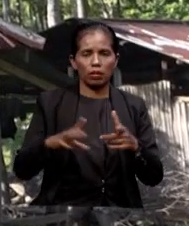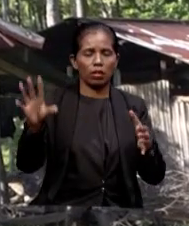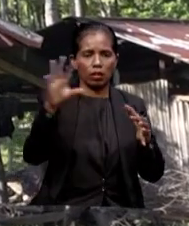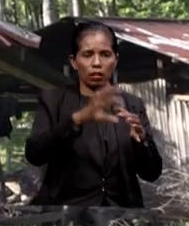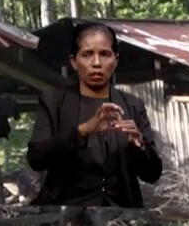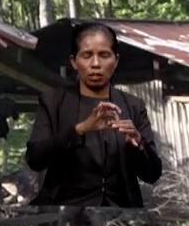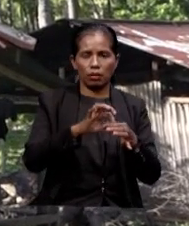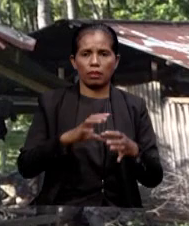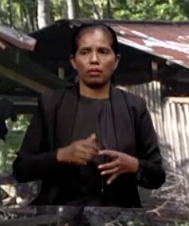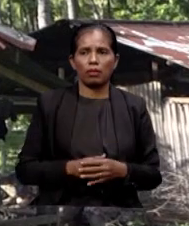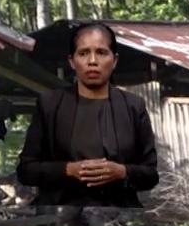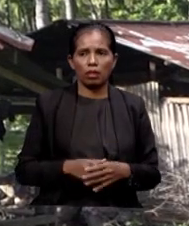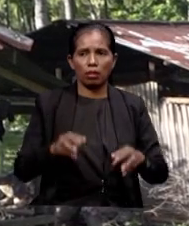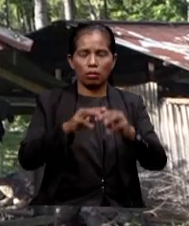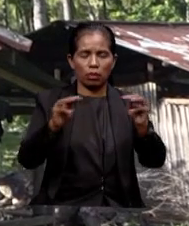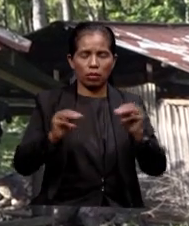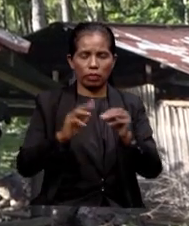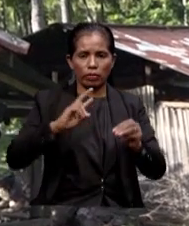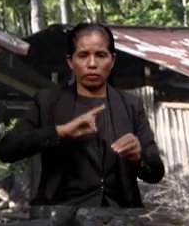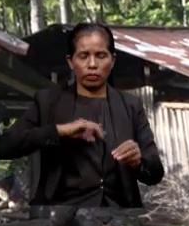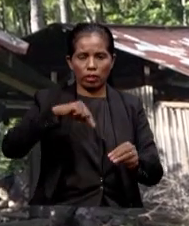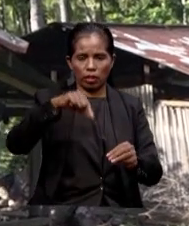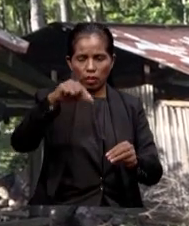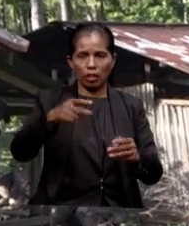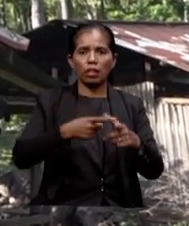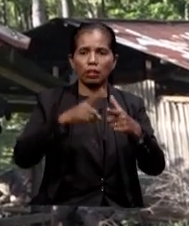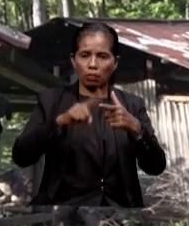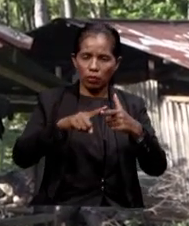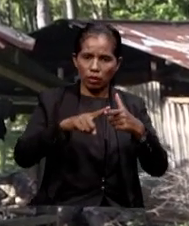ba munisipi bikeke. Ini pus ba